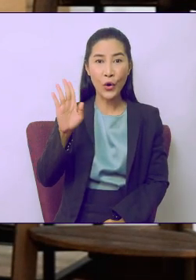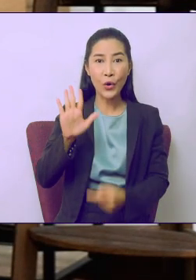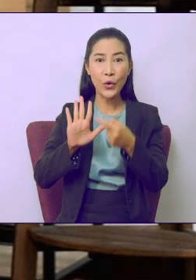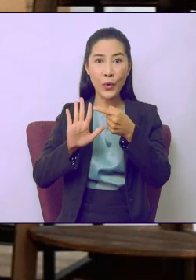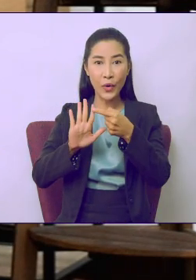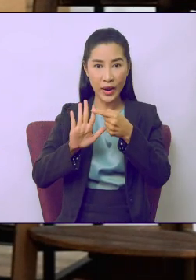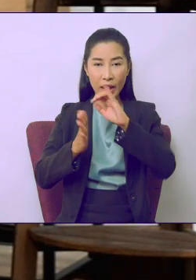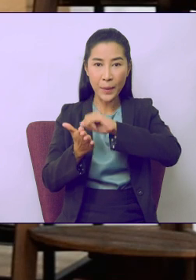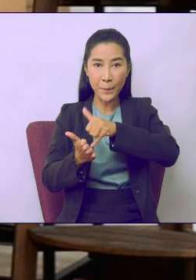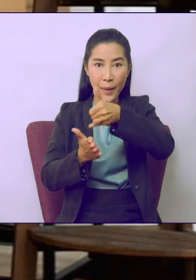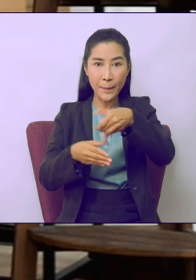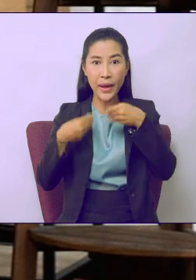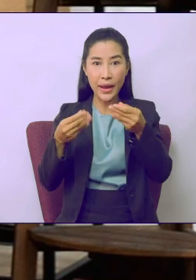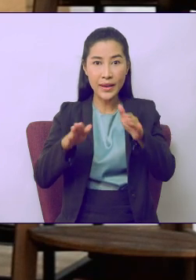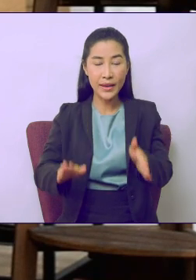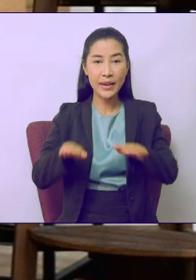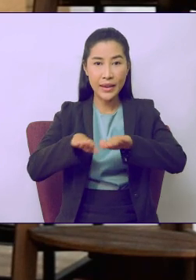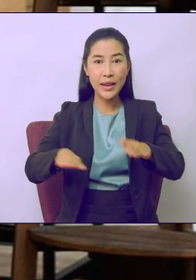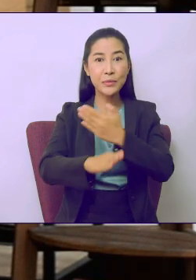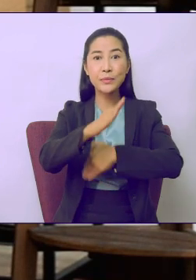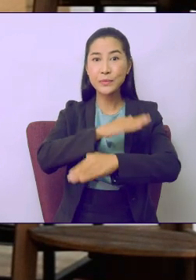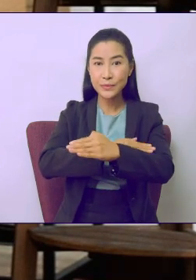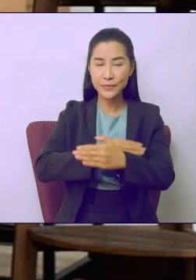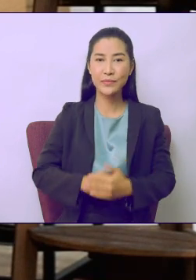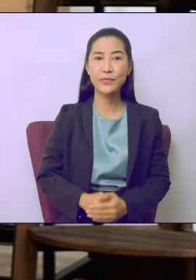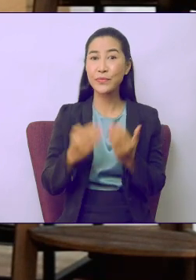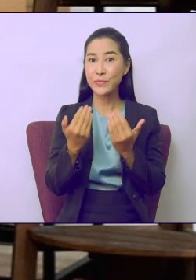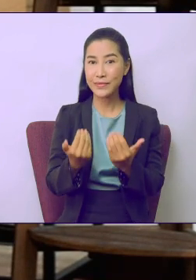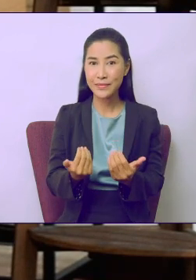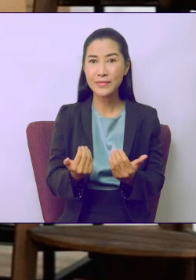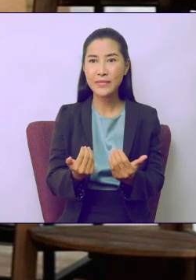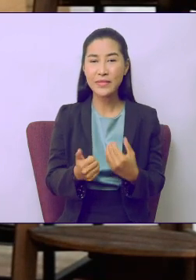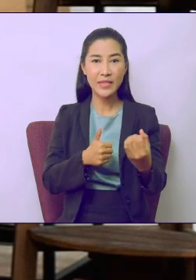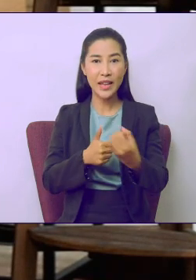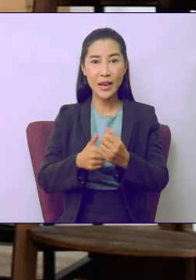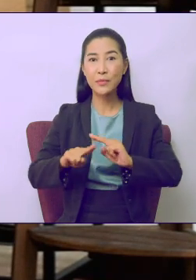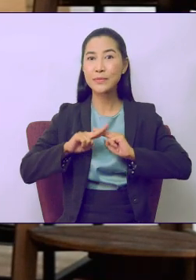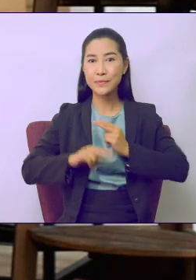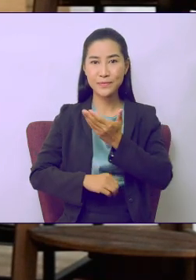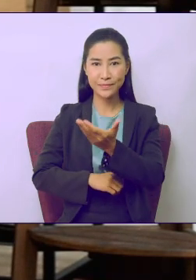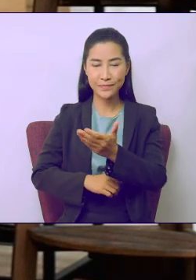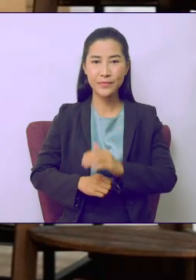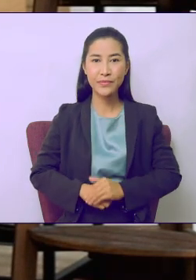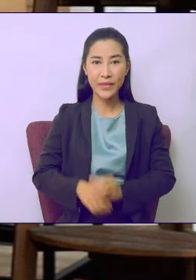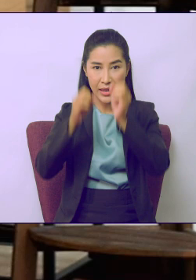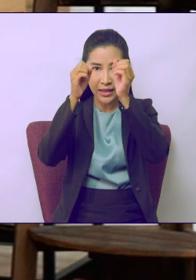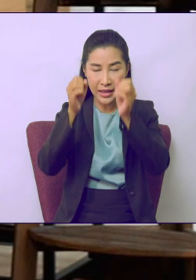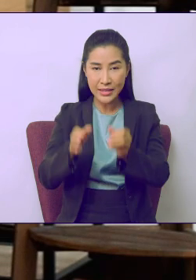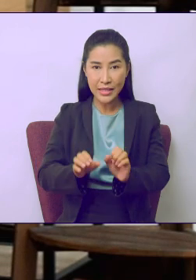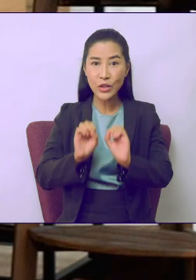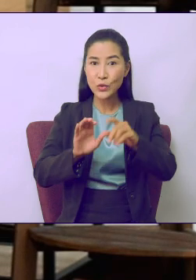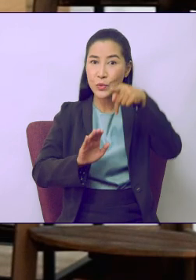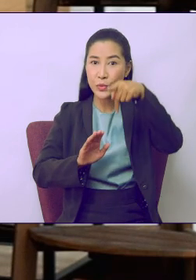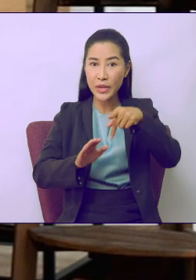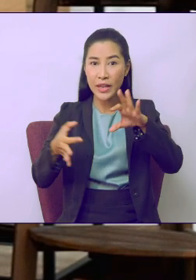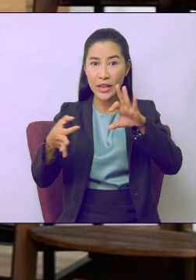อ่าเด็กพิการและเด็กพิเศษนะครับก็นะครับตอนนี้นะครับผมนะครับแนะนำตัวเองนิดนึงนะครับก็เป็นอาจารย์พิเศษนะครับทางด้าน